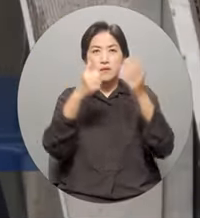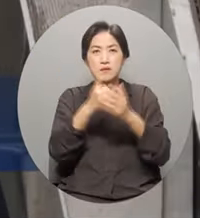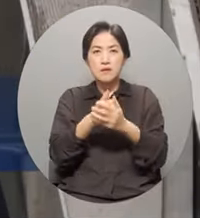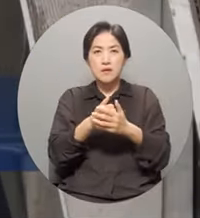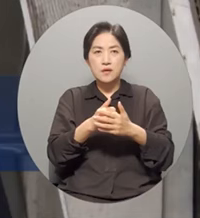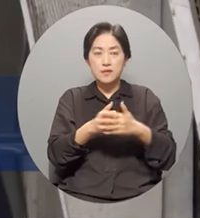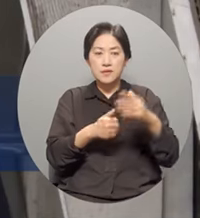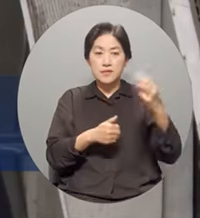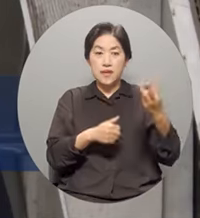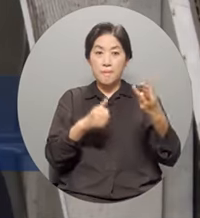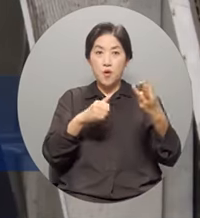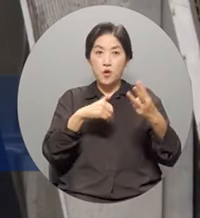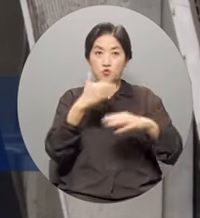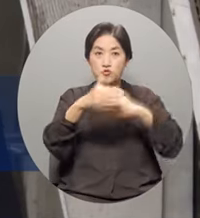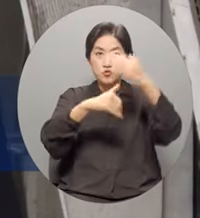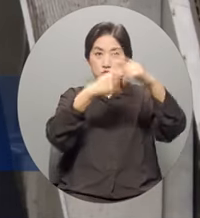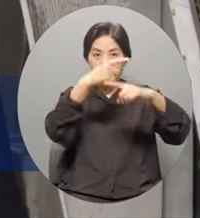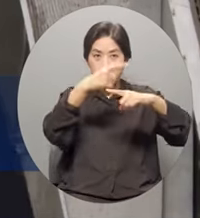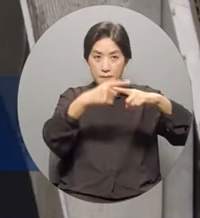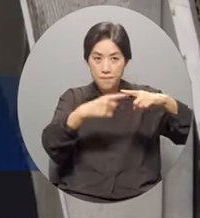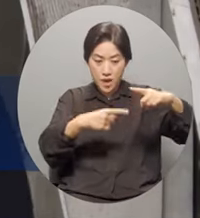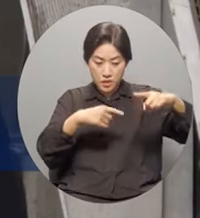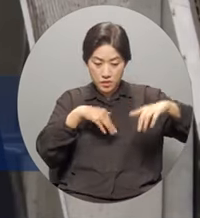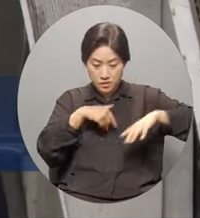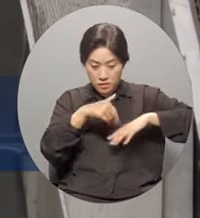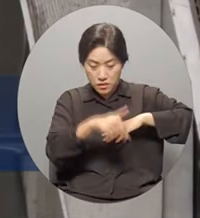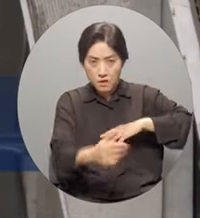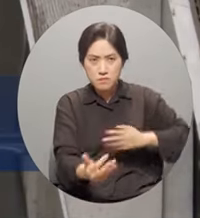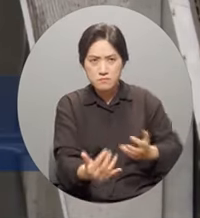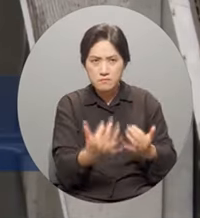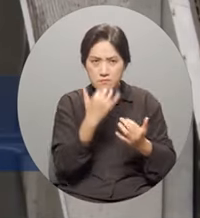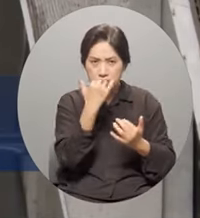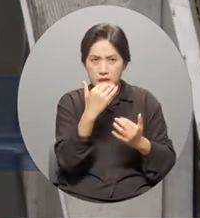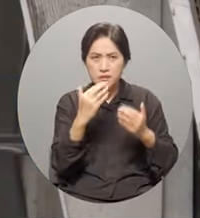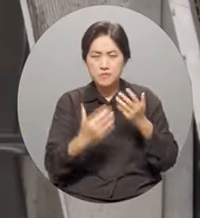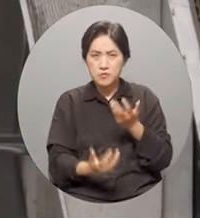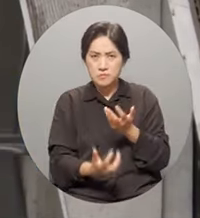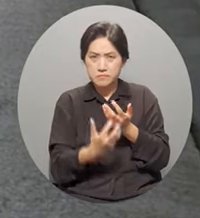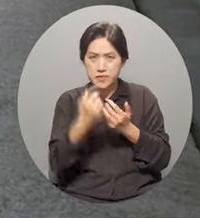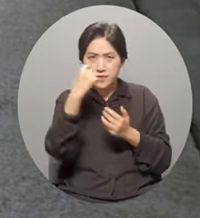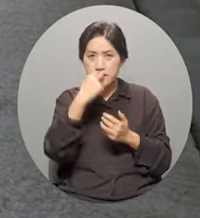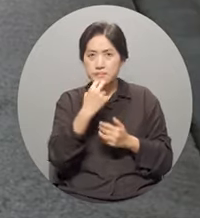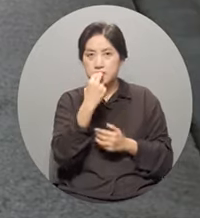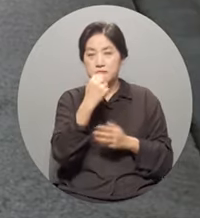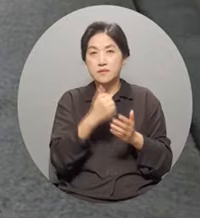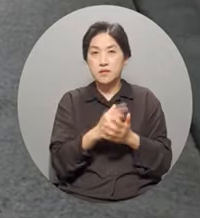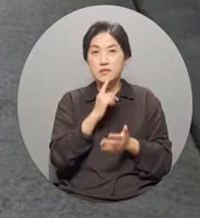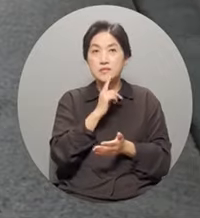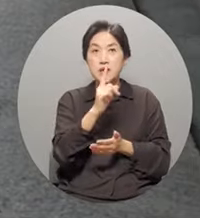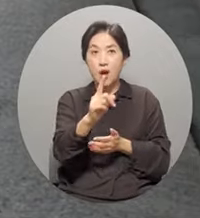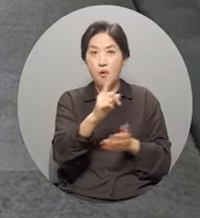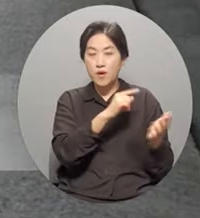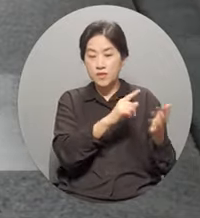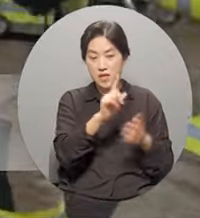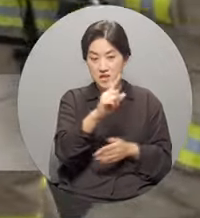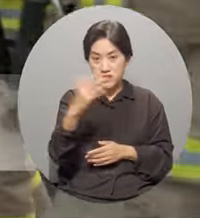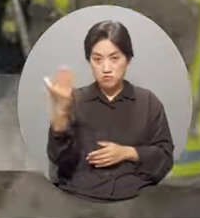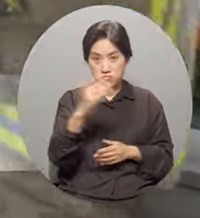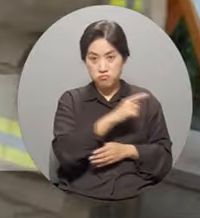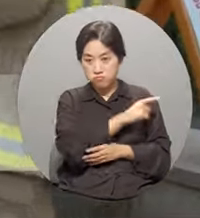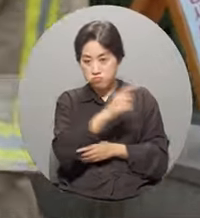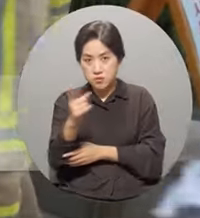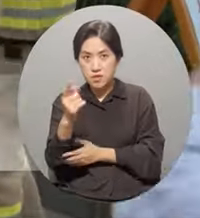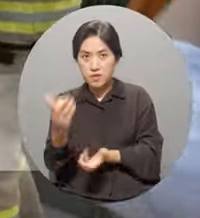주고 밑에 반 정도 내려가기 시작하니까 냄새가 탄 냄새가 많이 났고. 신고를 받고 출동한 소방관들은